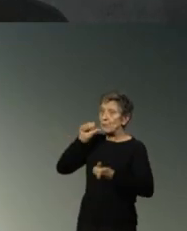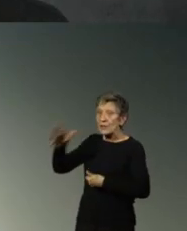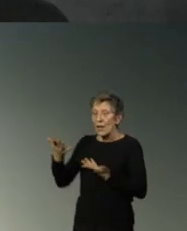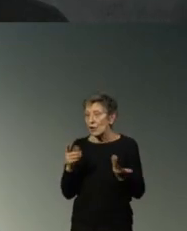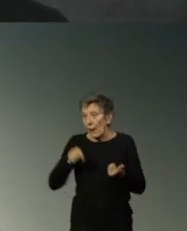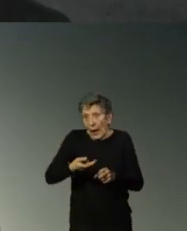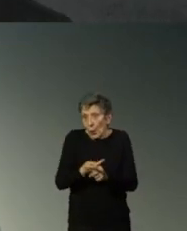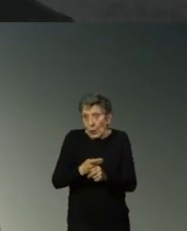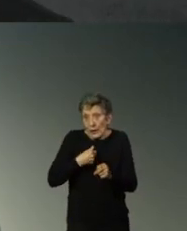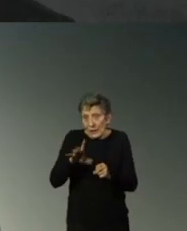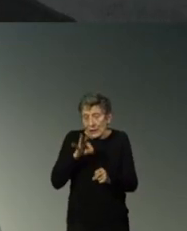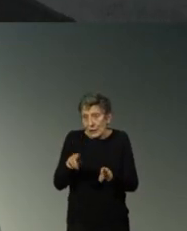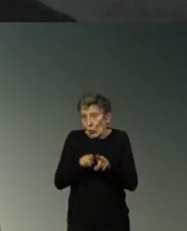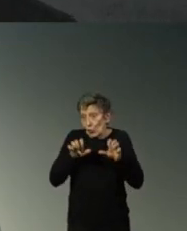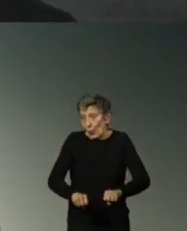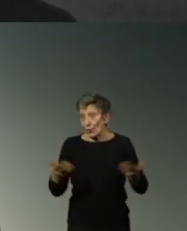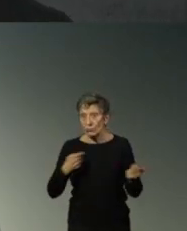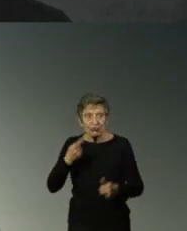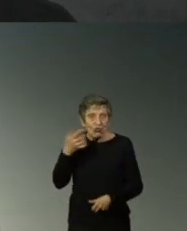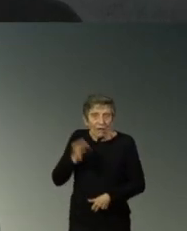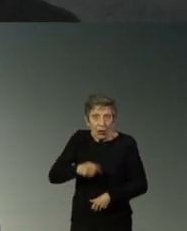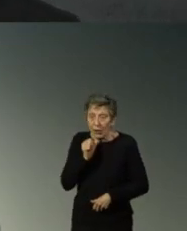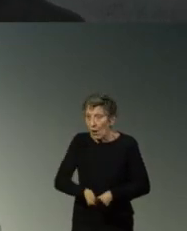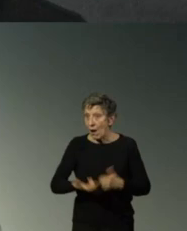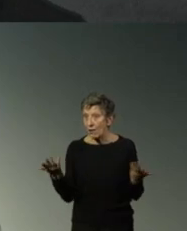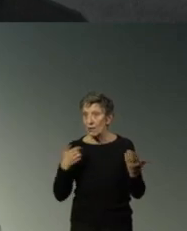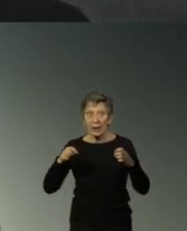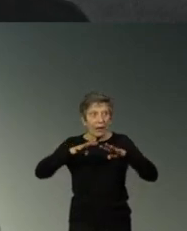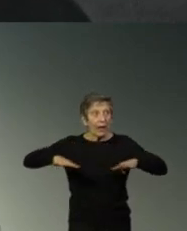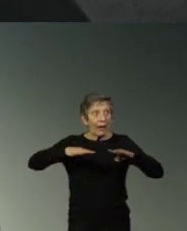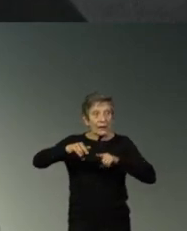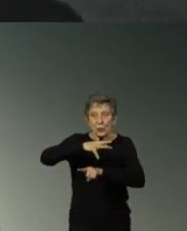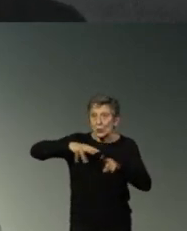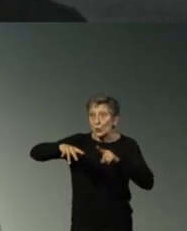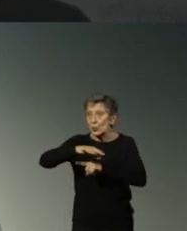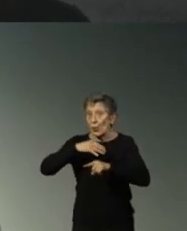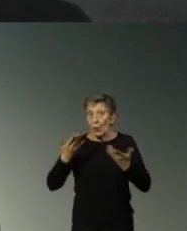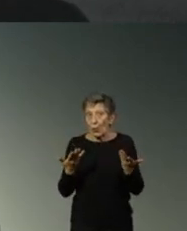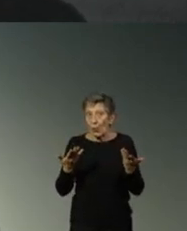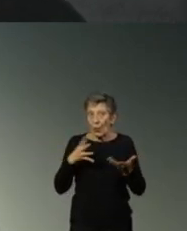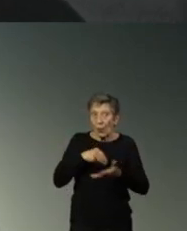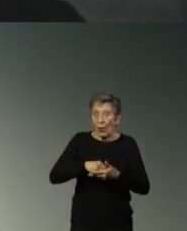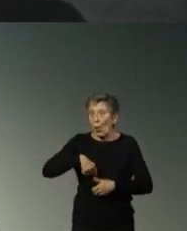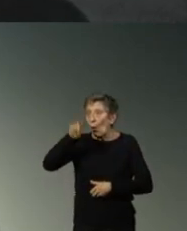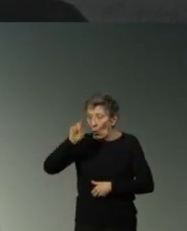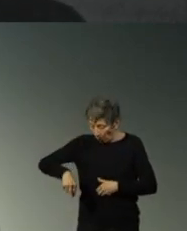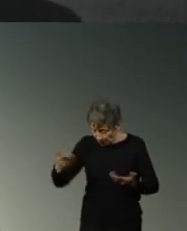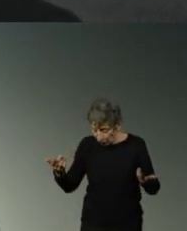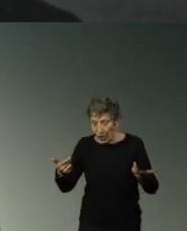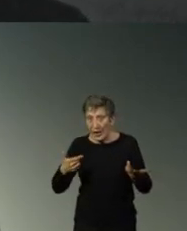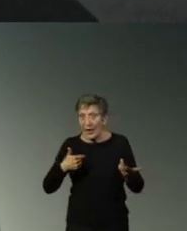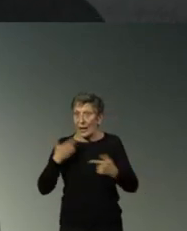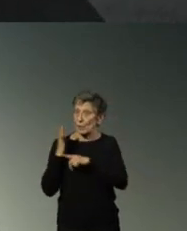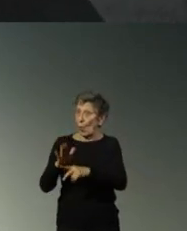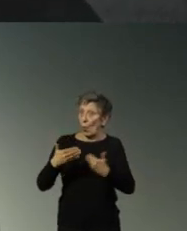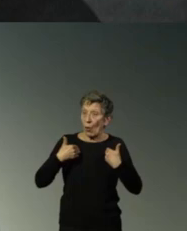et je n'ai rien inventé là-dedans. C'est-à-dire, dès qu'on est sur les réseaux sociaux, on est obligé de se montrer ou de faire de l'image ou d'aller sur le terrain